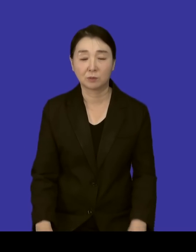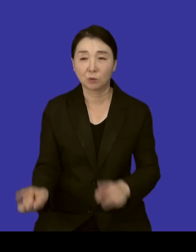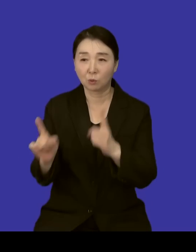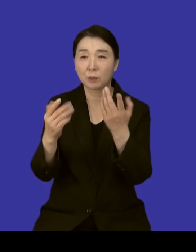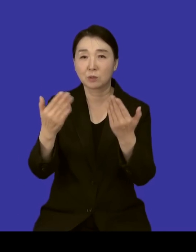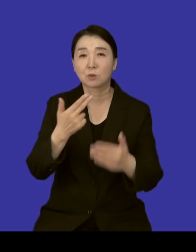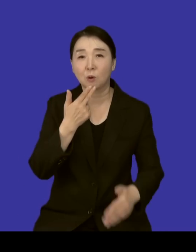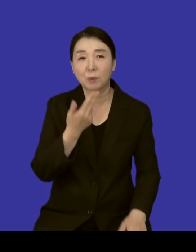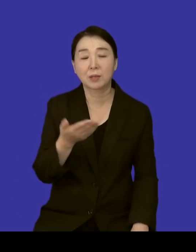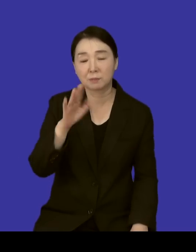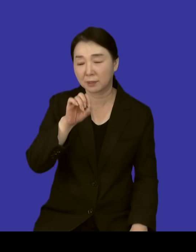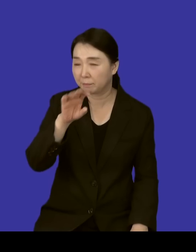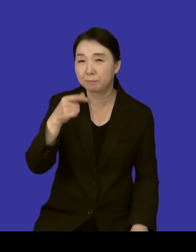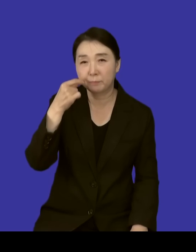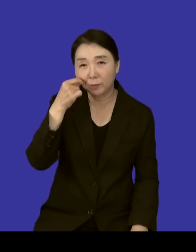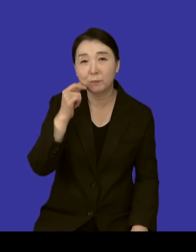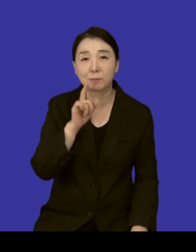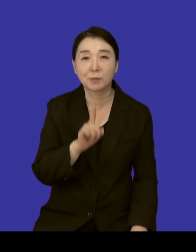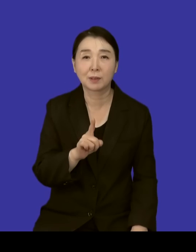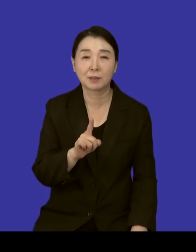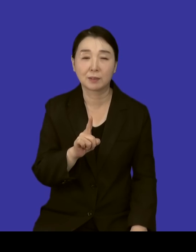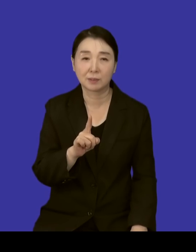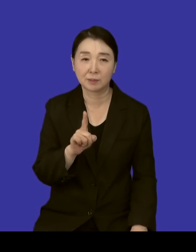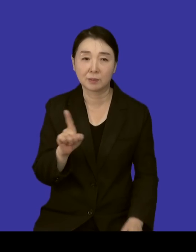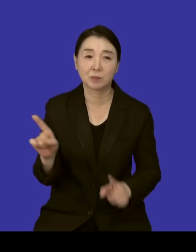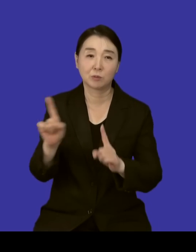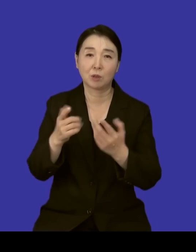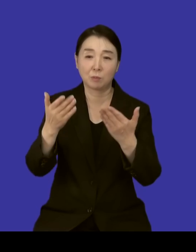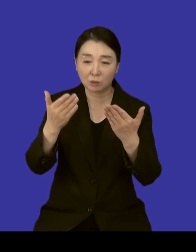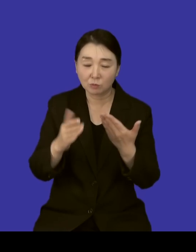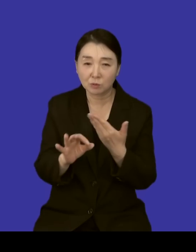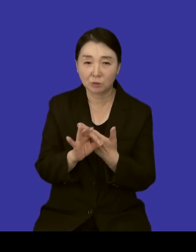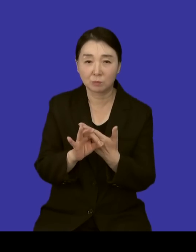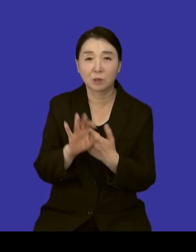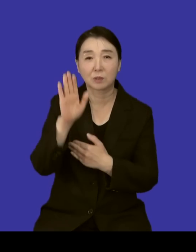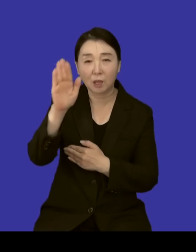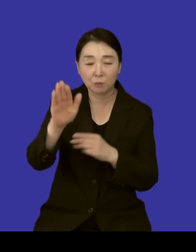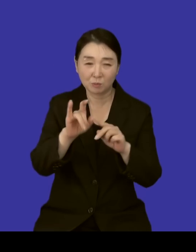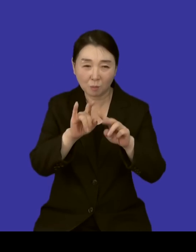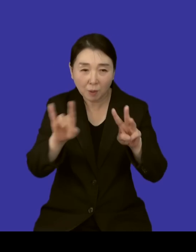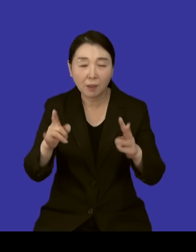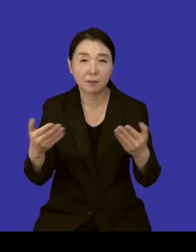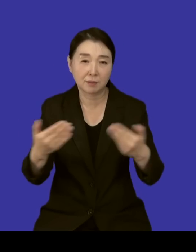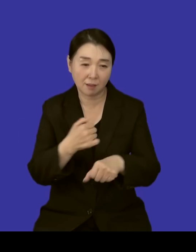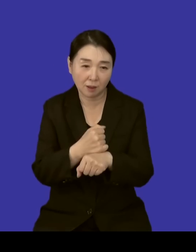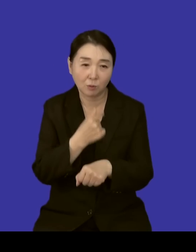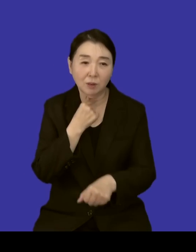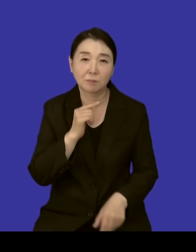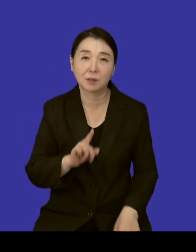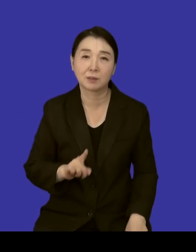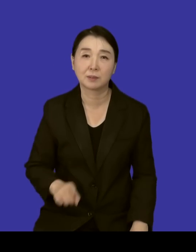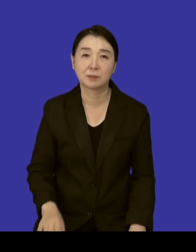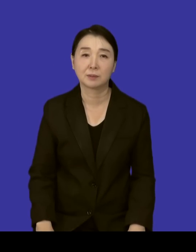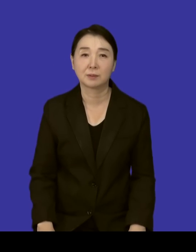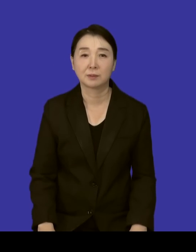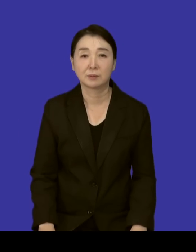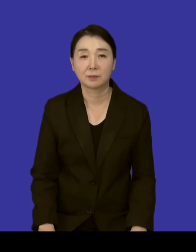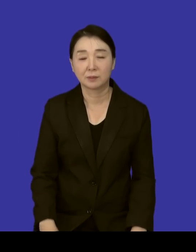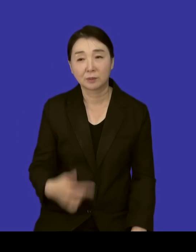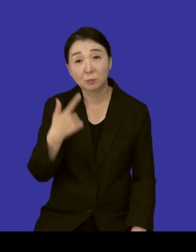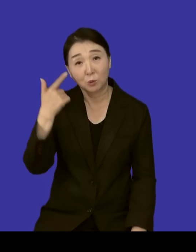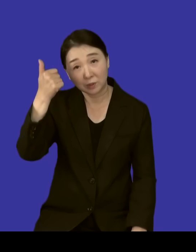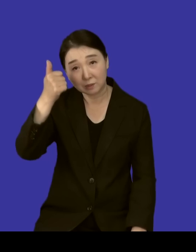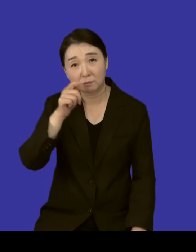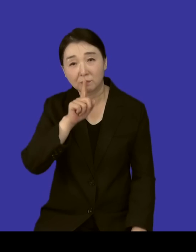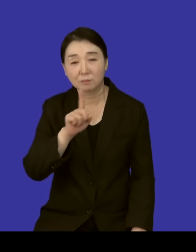않아도 자기 할 말이 없다고. 회복시켜 주시면 몇 배 일을 하겠다고. 네. 그렇게 이제 얘기를 하니까 이제